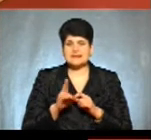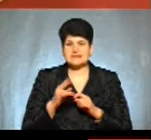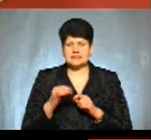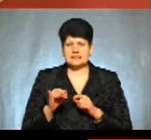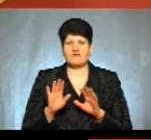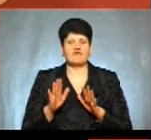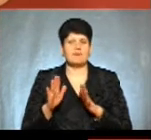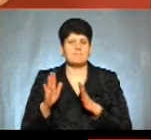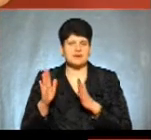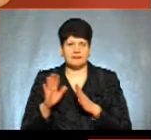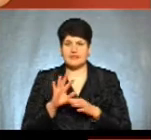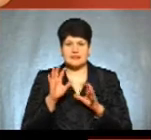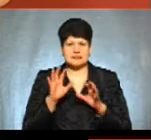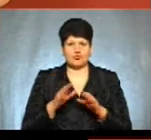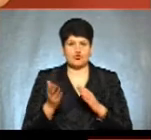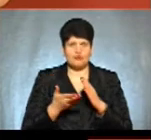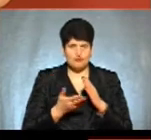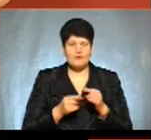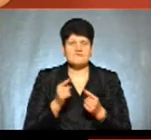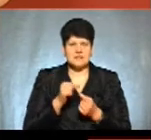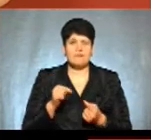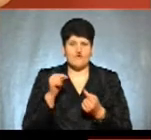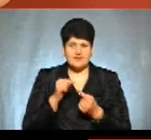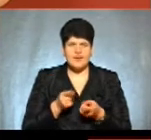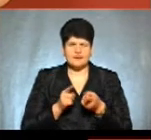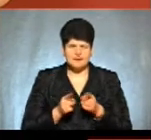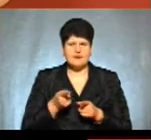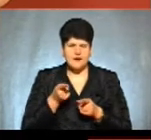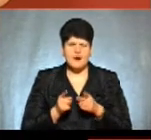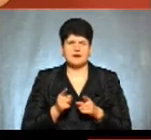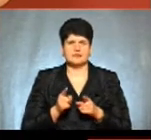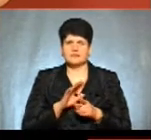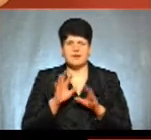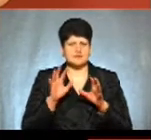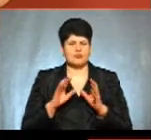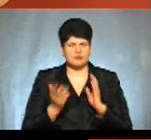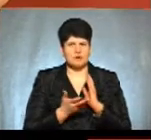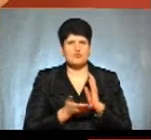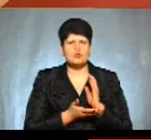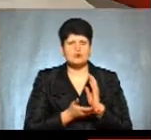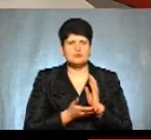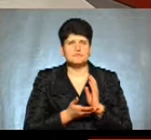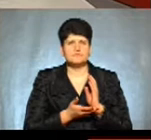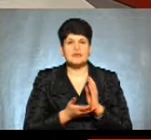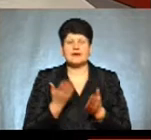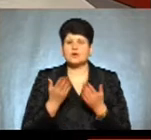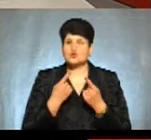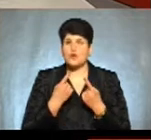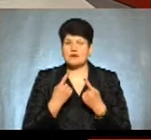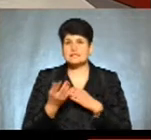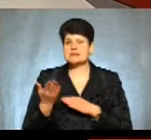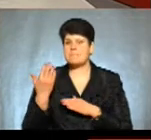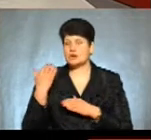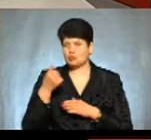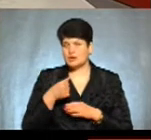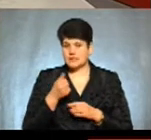Держекоінспекцією випадків незаконних рубок відповідає дійсності реальній кількості незаконних рубок? Якщо говорити за